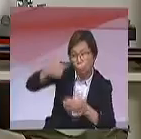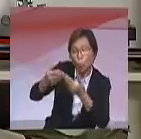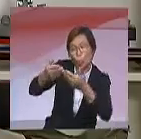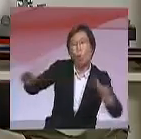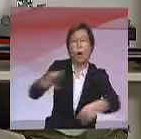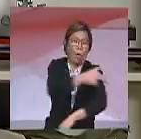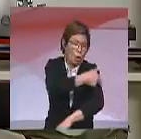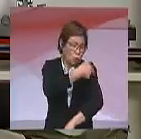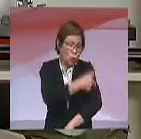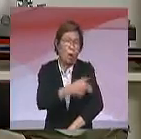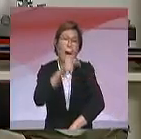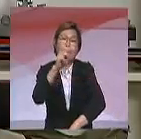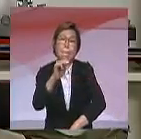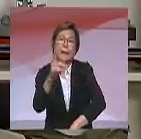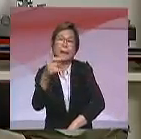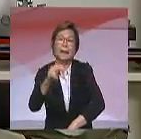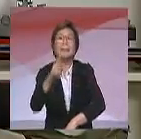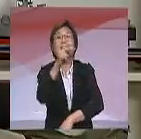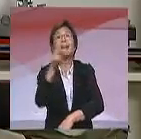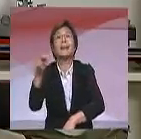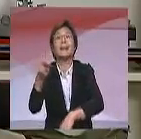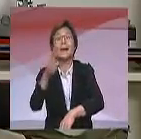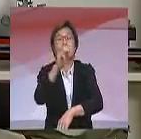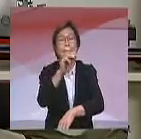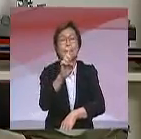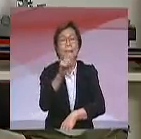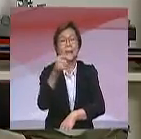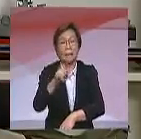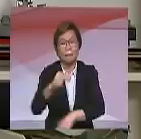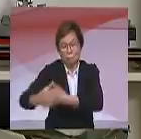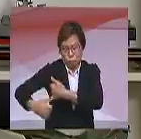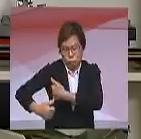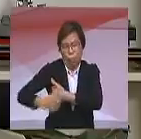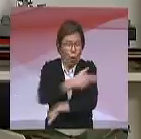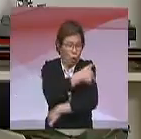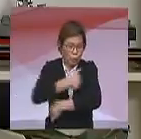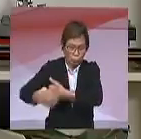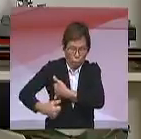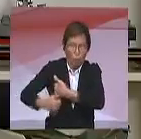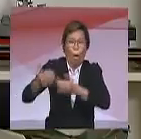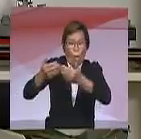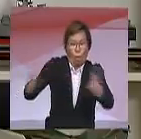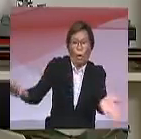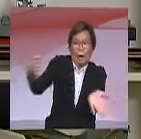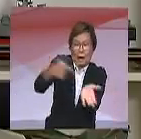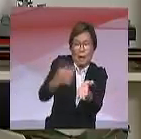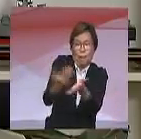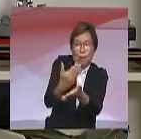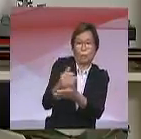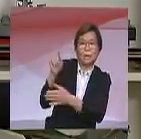membuka Hospital Medan di Kota Kinabalu jika terdapat keperluan untuk tentera membuka lagi Hospital